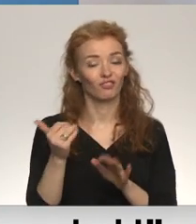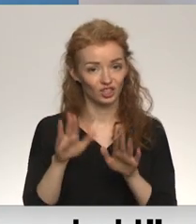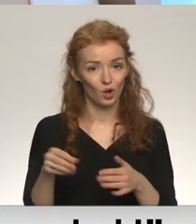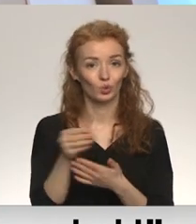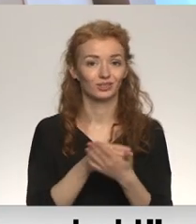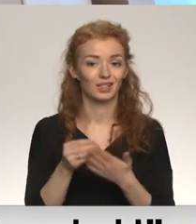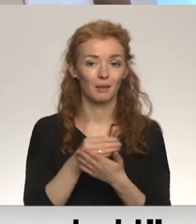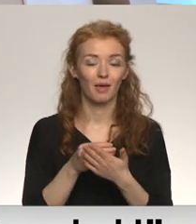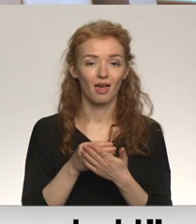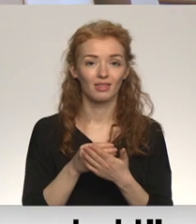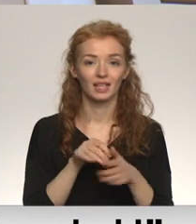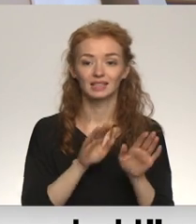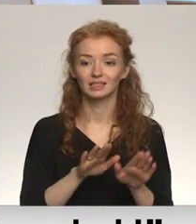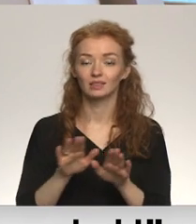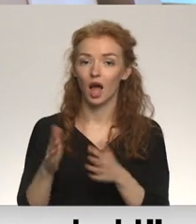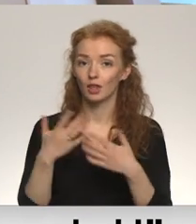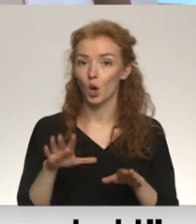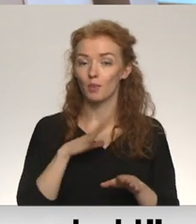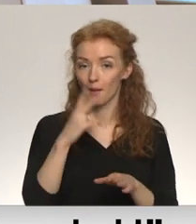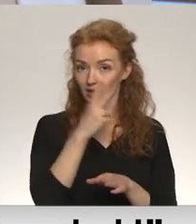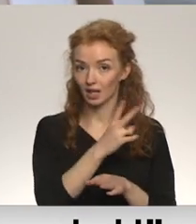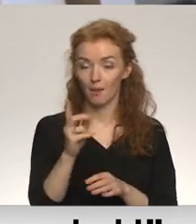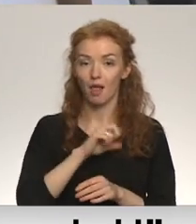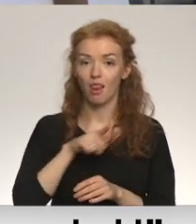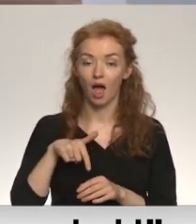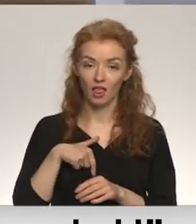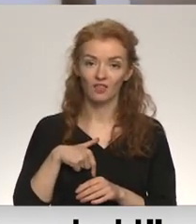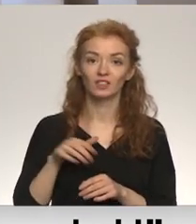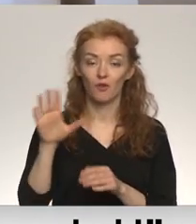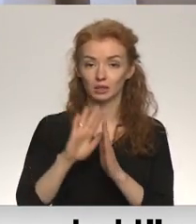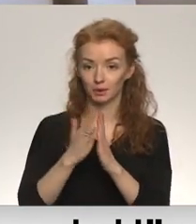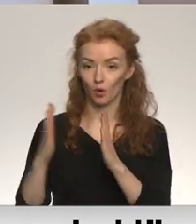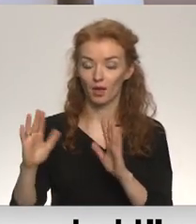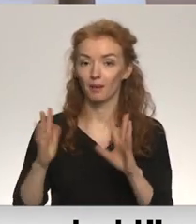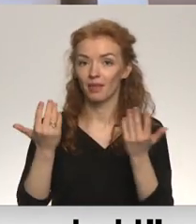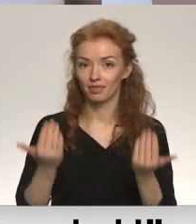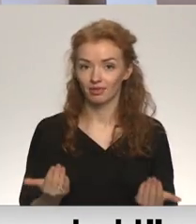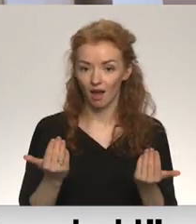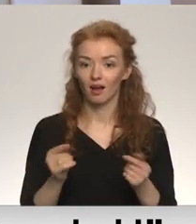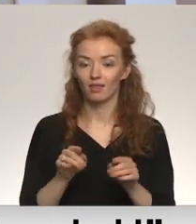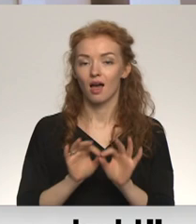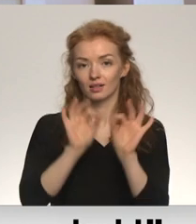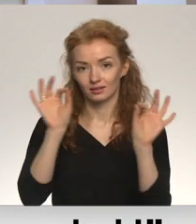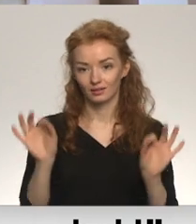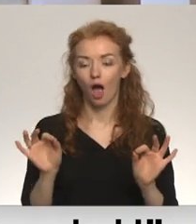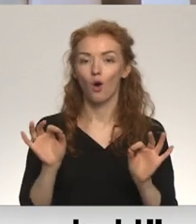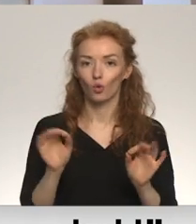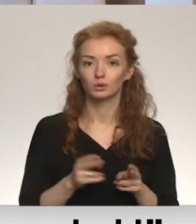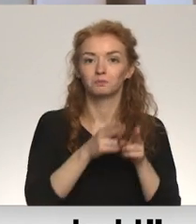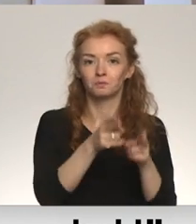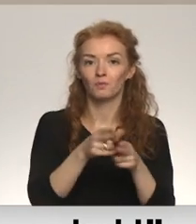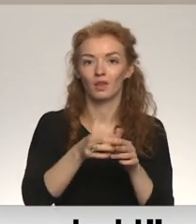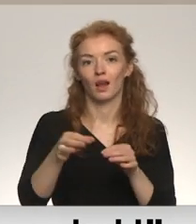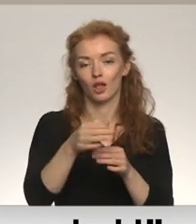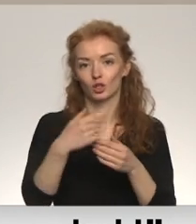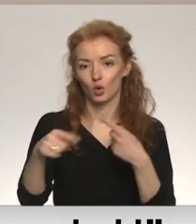uzzīmēt. Izstāde jau bijusi apskatām Latvijas Nacionālajā bibliotekā, bet tagad tā sākusi savu ceļu pa reģioniem. Visi